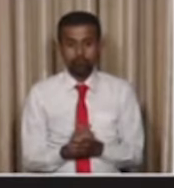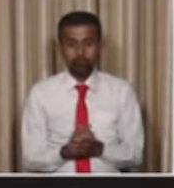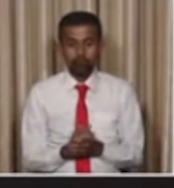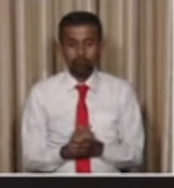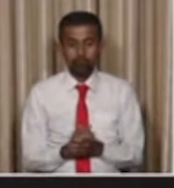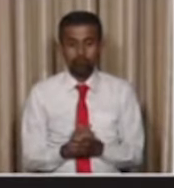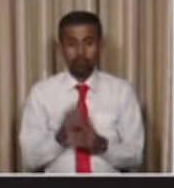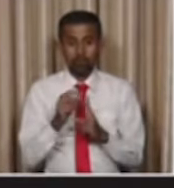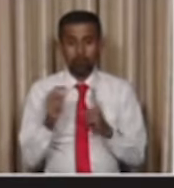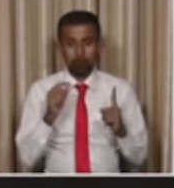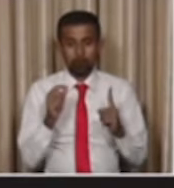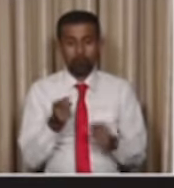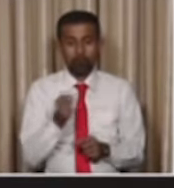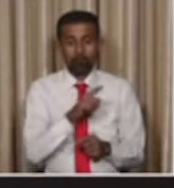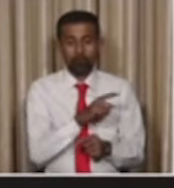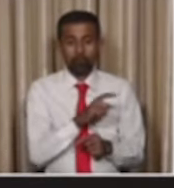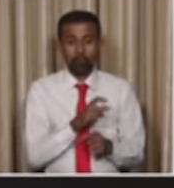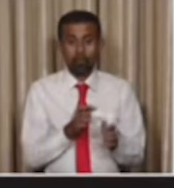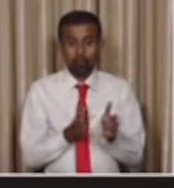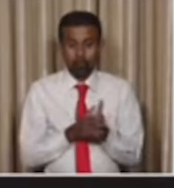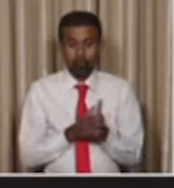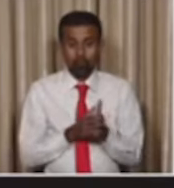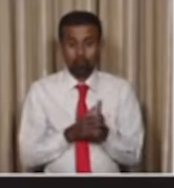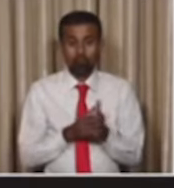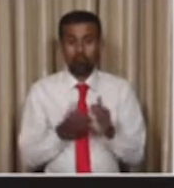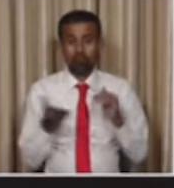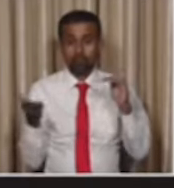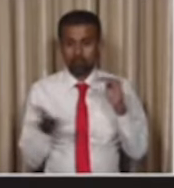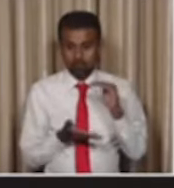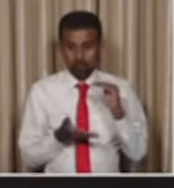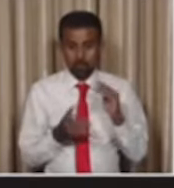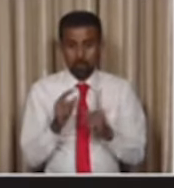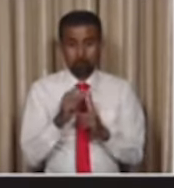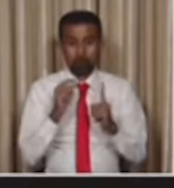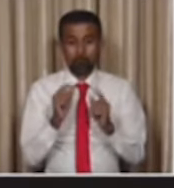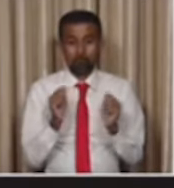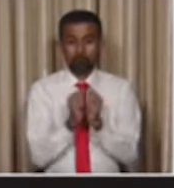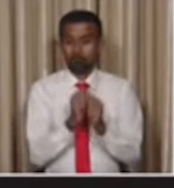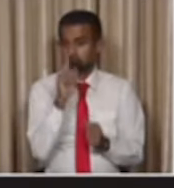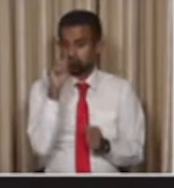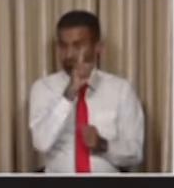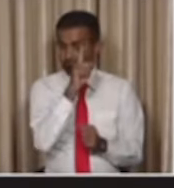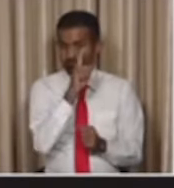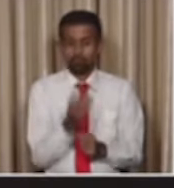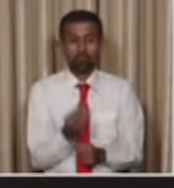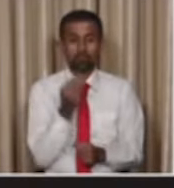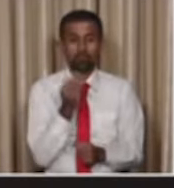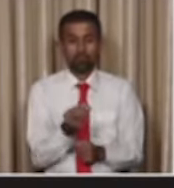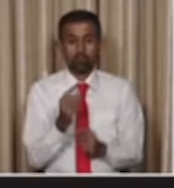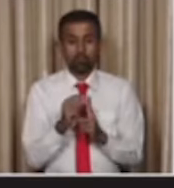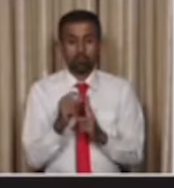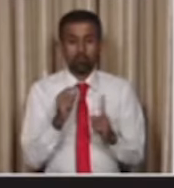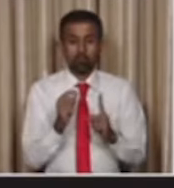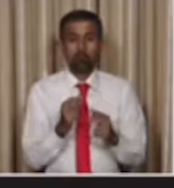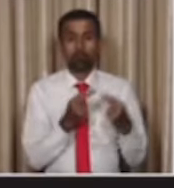सभा पार्लिमेंटे तीन अनी कारक सभा पार्लिमेंट पड़ा अटीन तीन सब पार्लिमेंटे कार्यट प्रमुखता गर मंत्री तुम